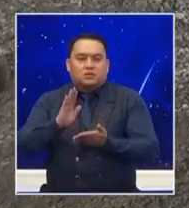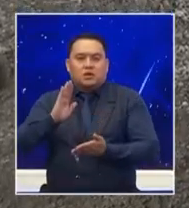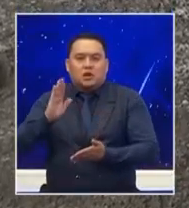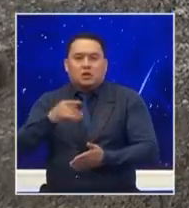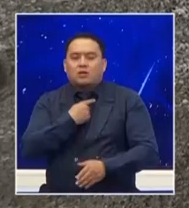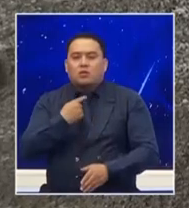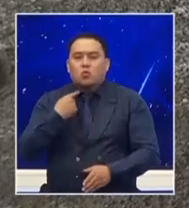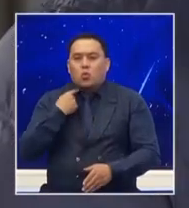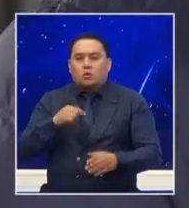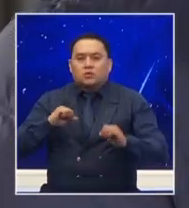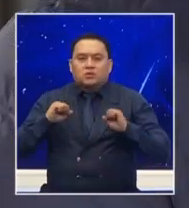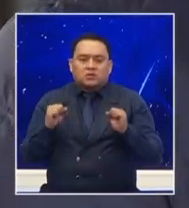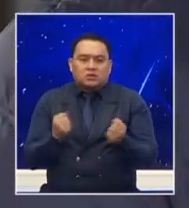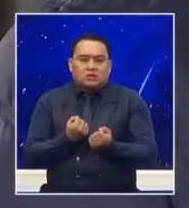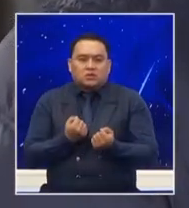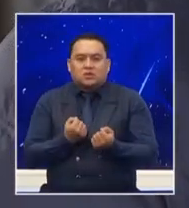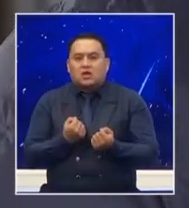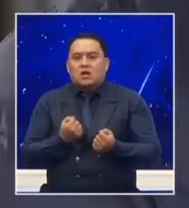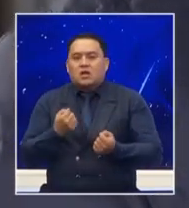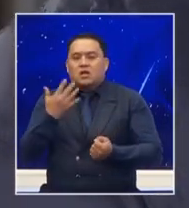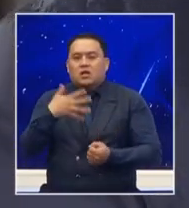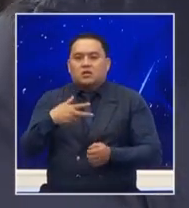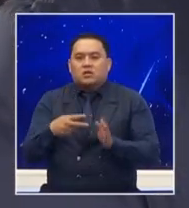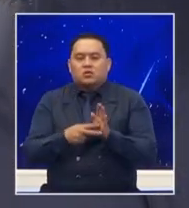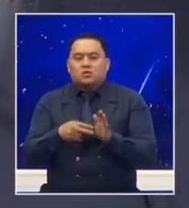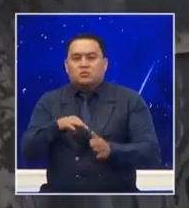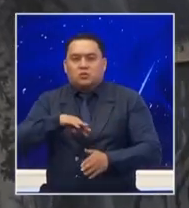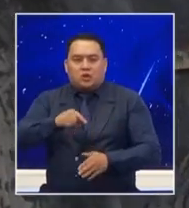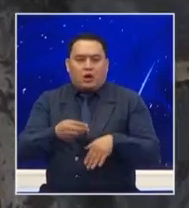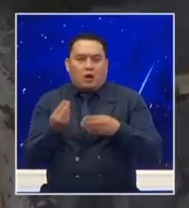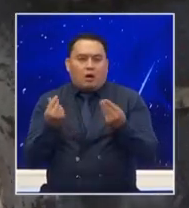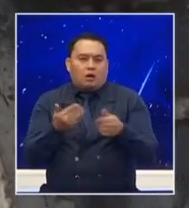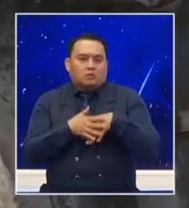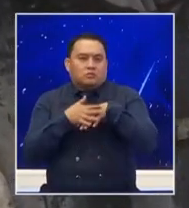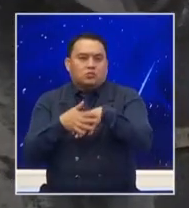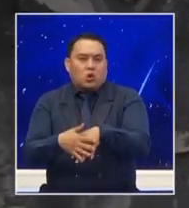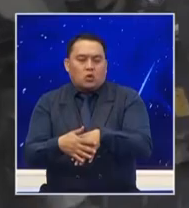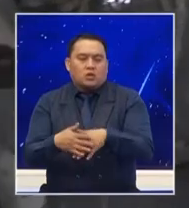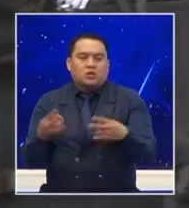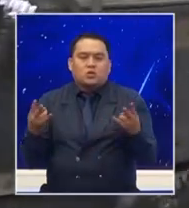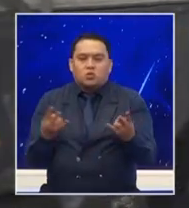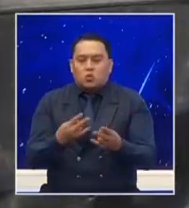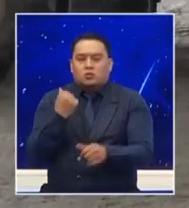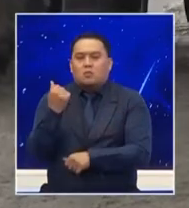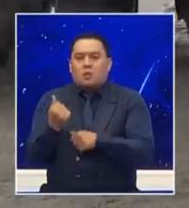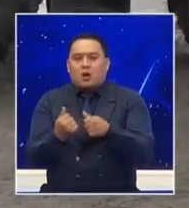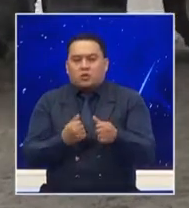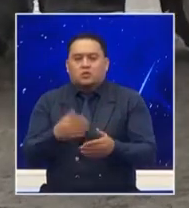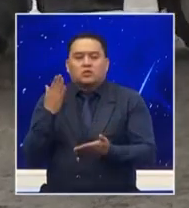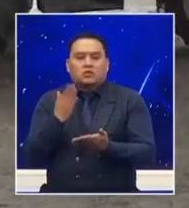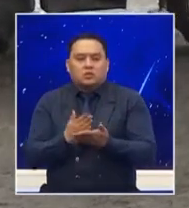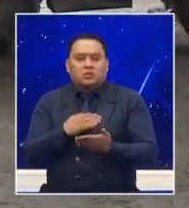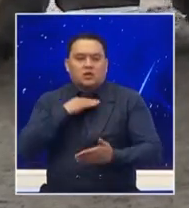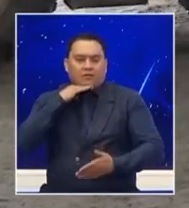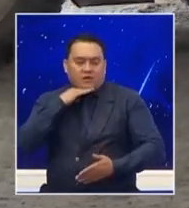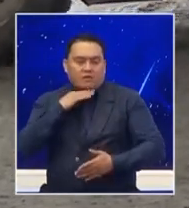Негізінен Талдықорғанның қысқы күтіміне биыл 258 миллион теңге бөлініпті. Жауапты мекемелер қажетті инертті материалдар қоры жеткілікті деп